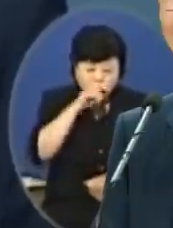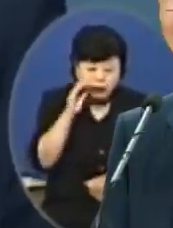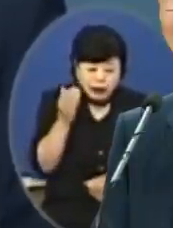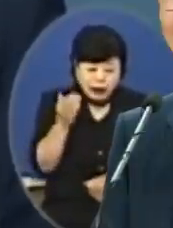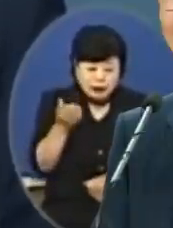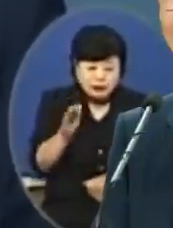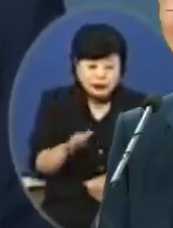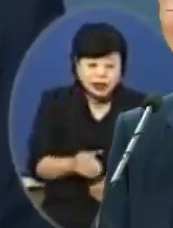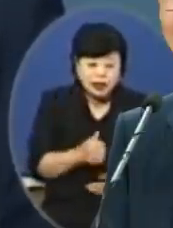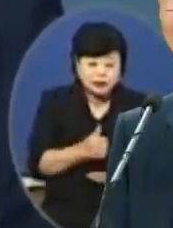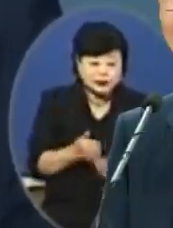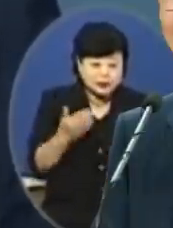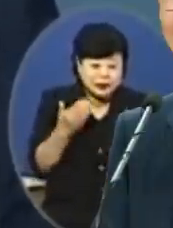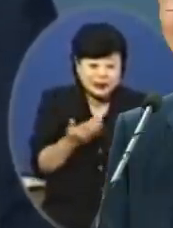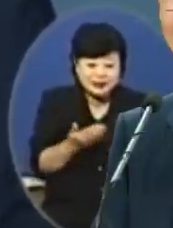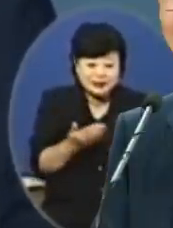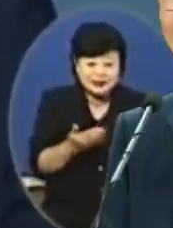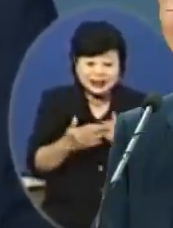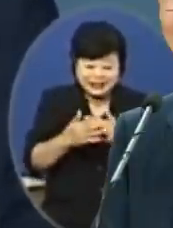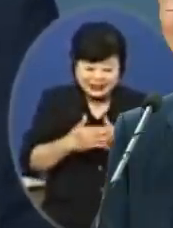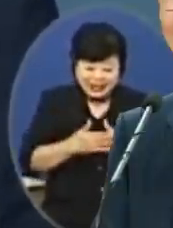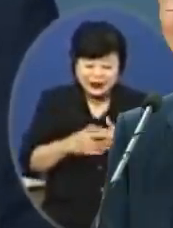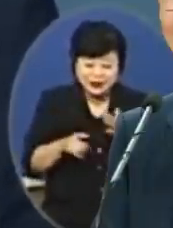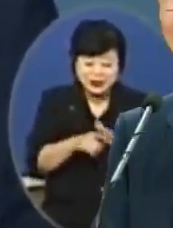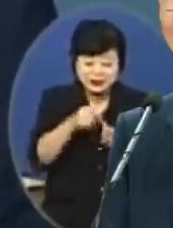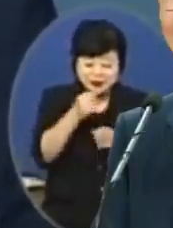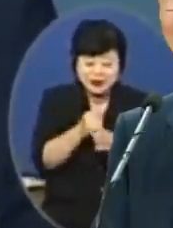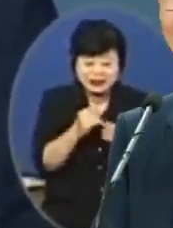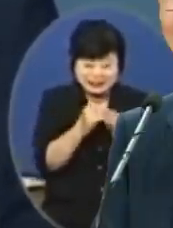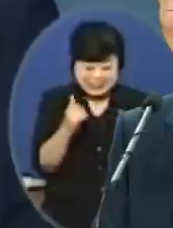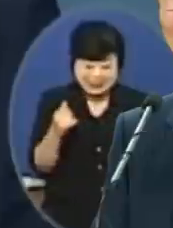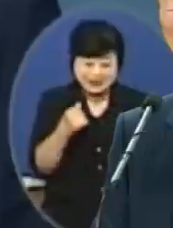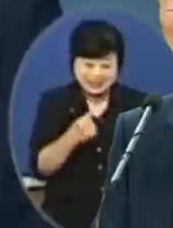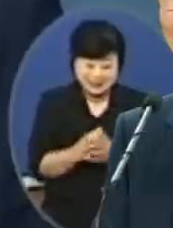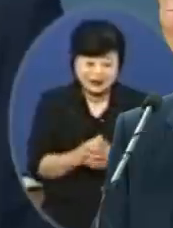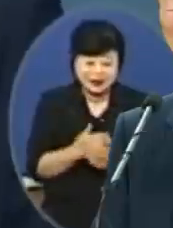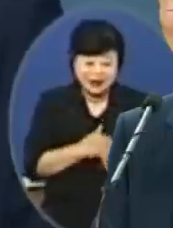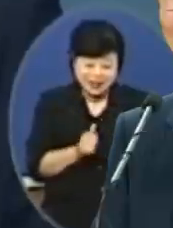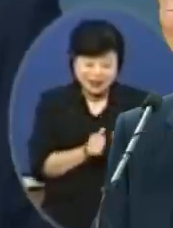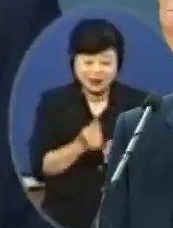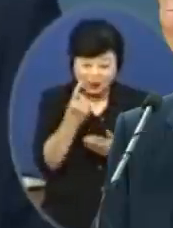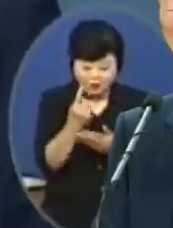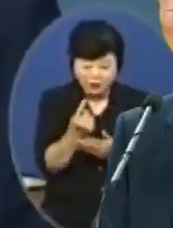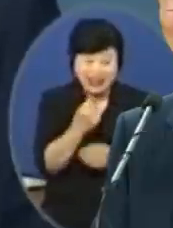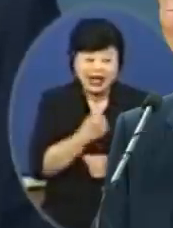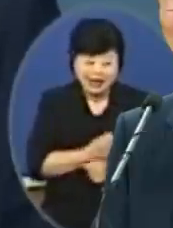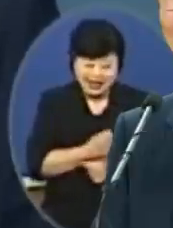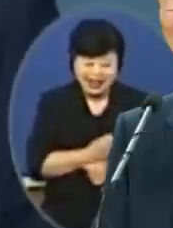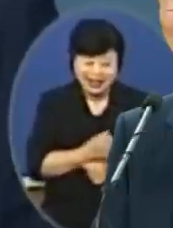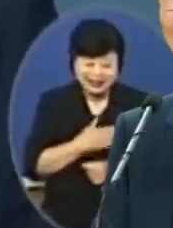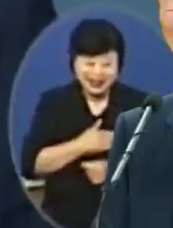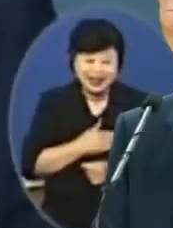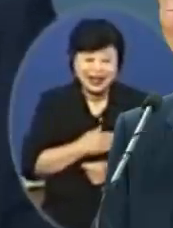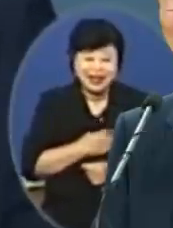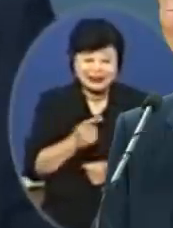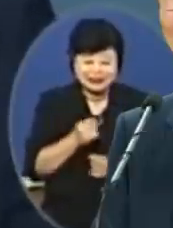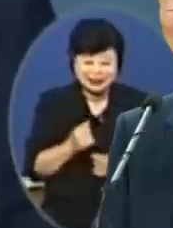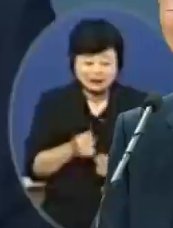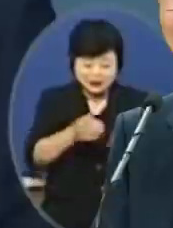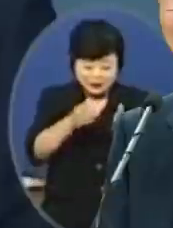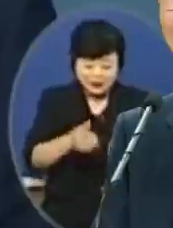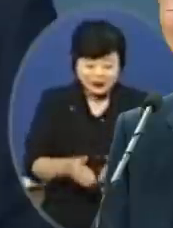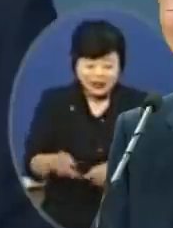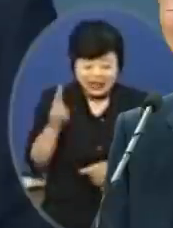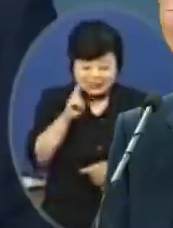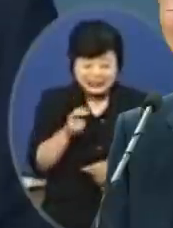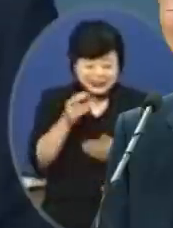더러워졌을지라도 주님은 나를 위해서 지은 사람들이니 내 곁에 오게 하라. 내가 그러하여금 나를